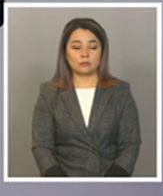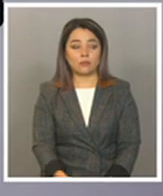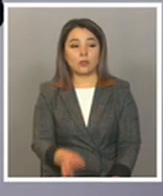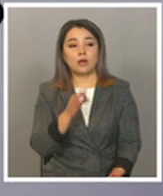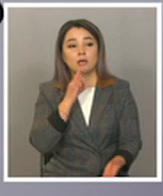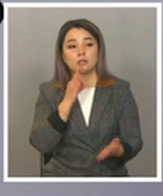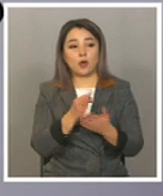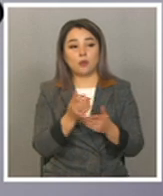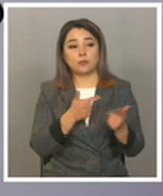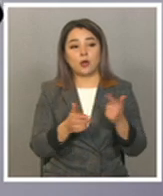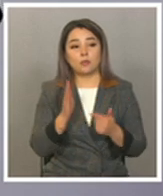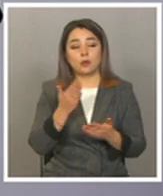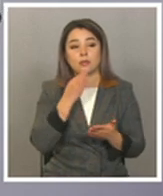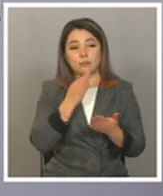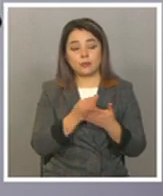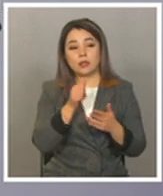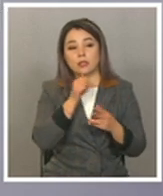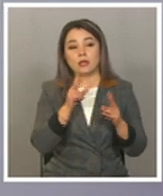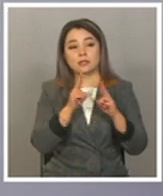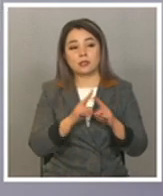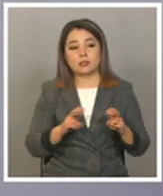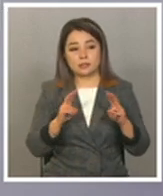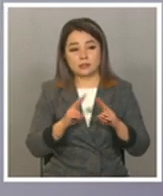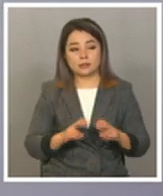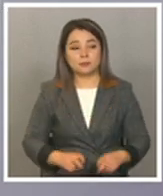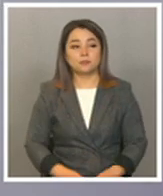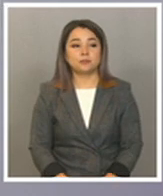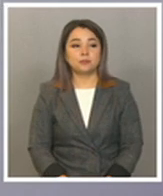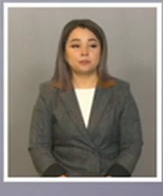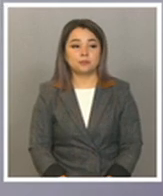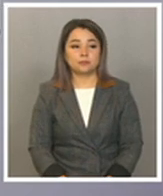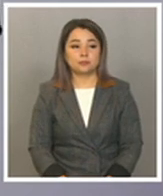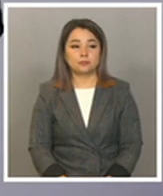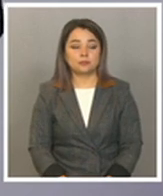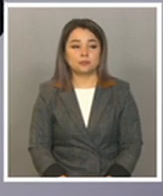Жауаптарыңыз дайын болса, тексеріп алыңыздар.